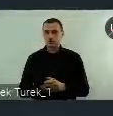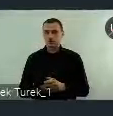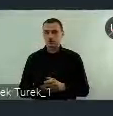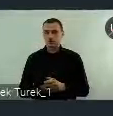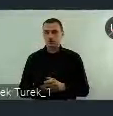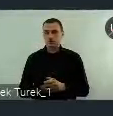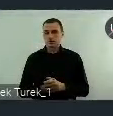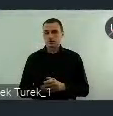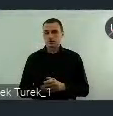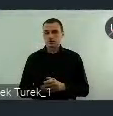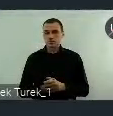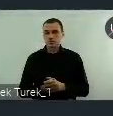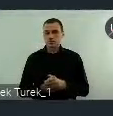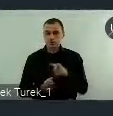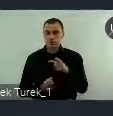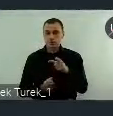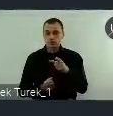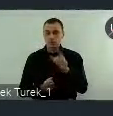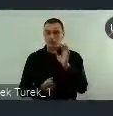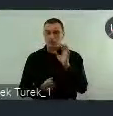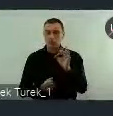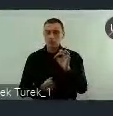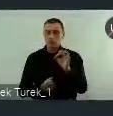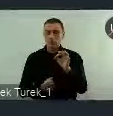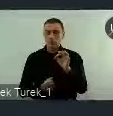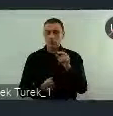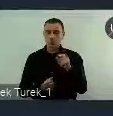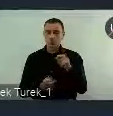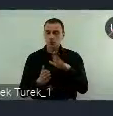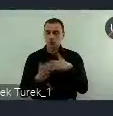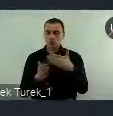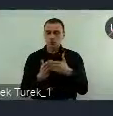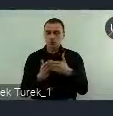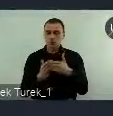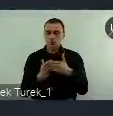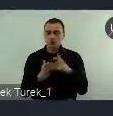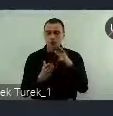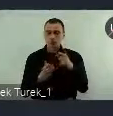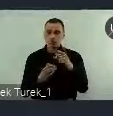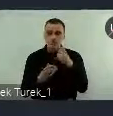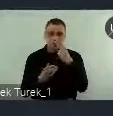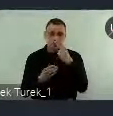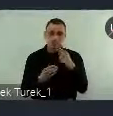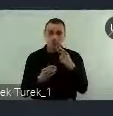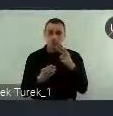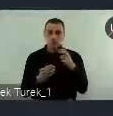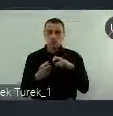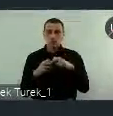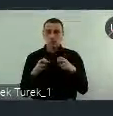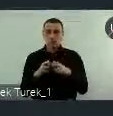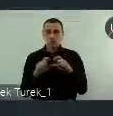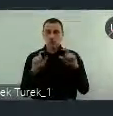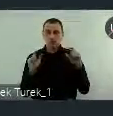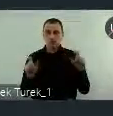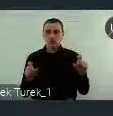bardzo dobry przykład bo wtedy jest budynek z lat 70-tych kataklizmu dostępnością odcinek no i tak to z grubsza będzie